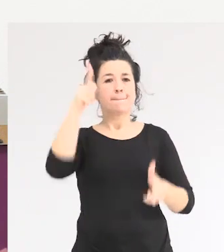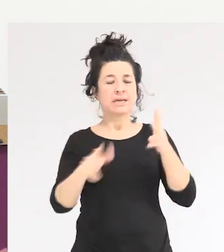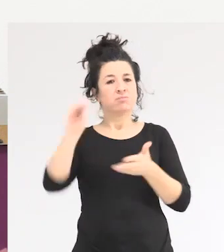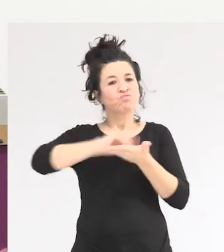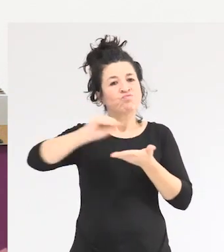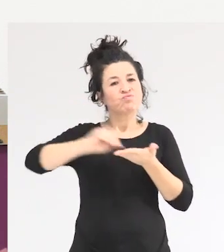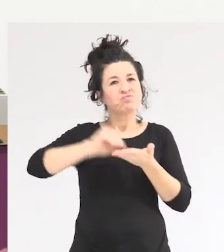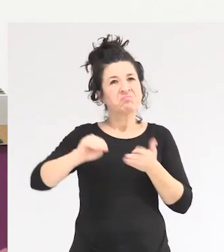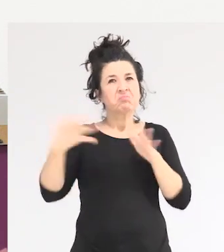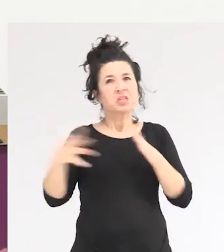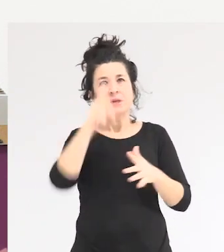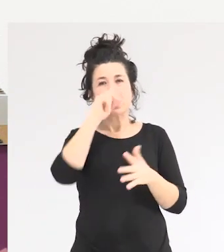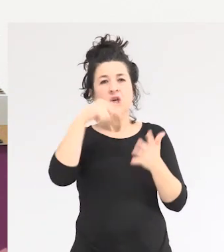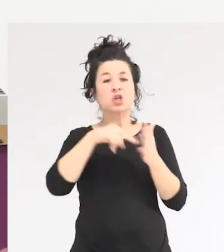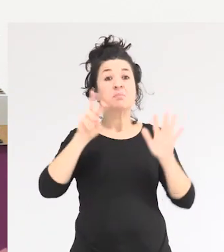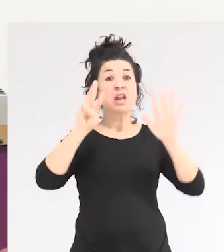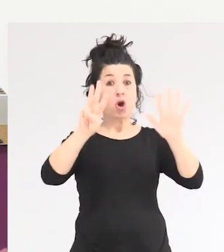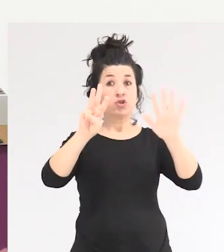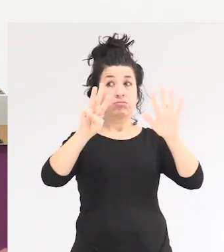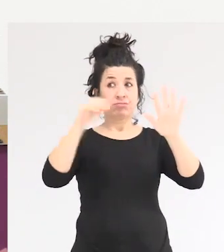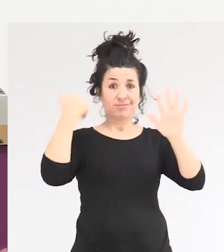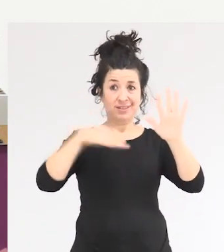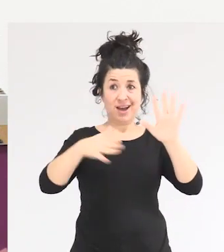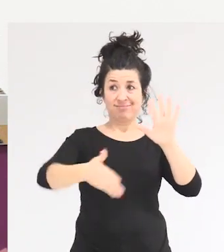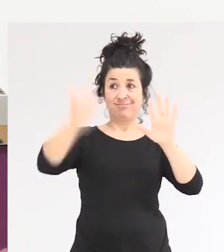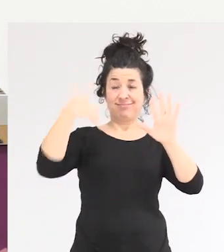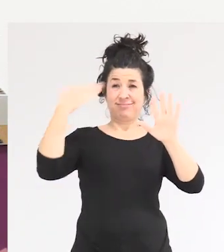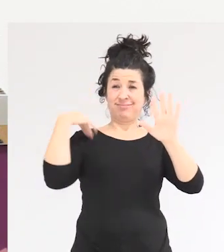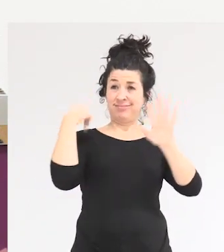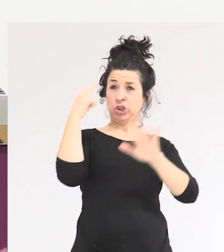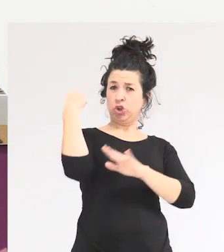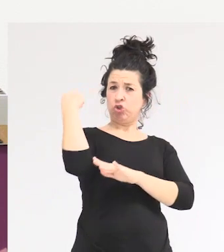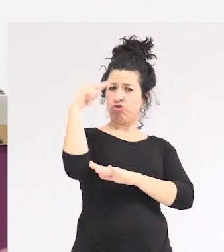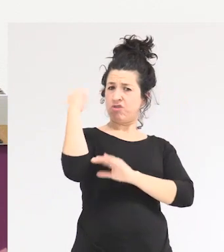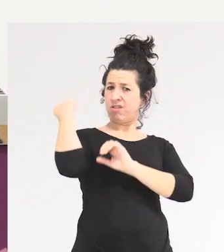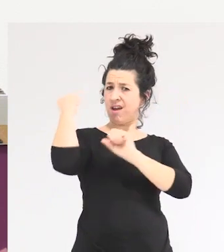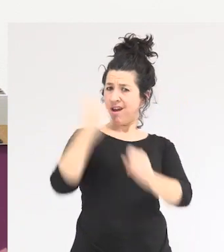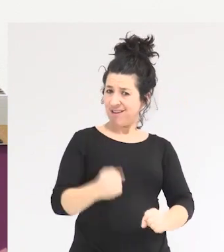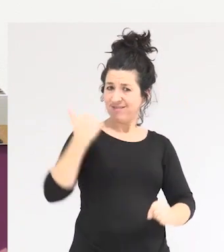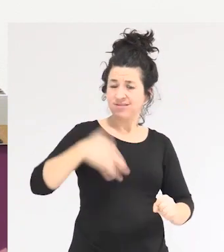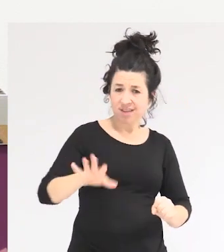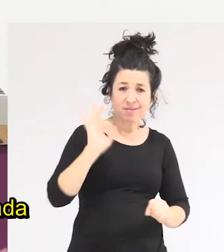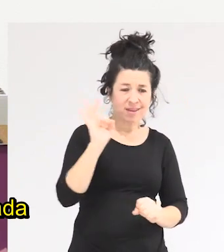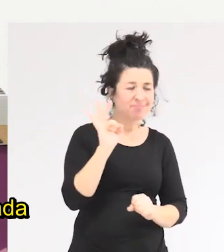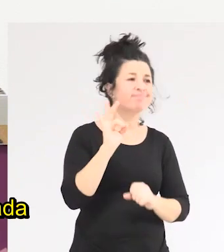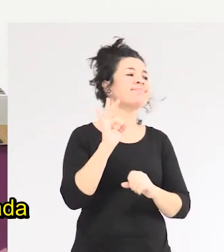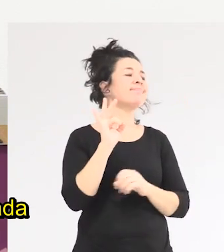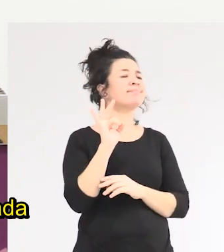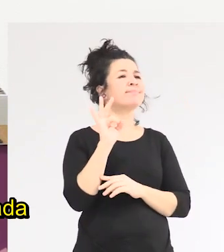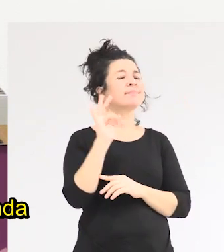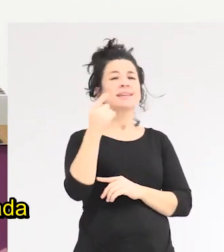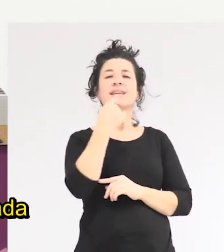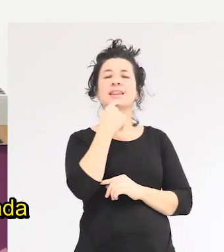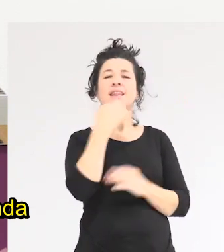2008an edo. Pasa dira geroztik 12 urte edo. Ez? Eta esaten